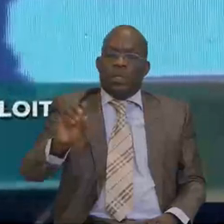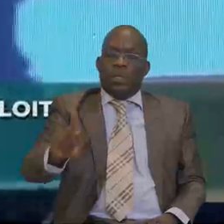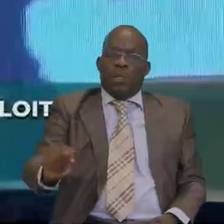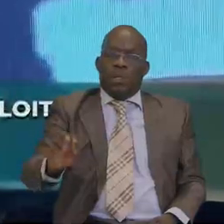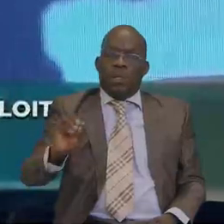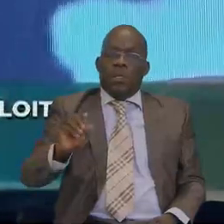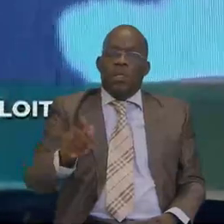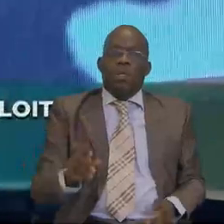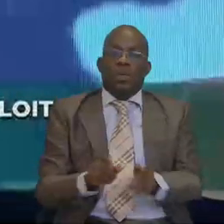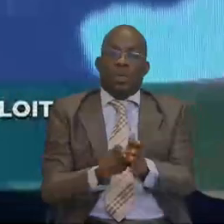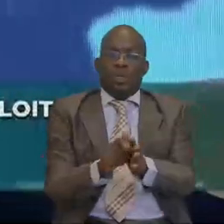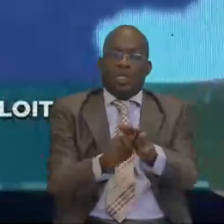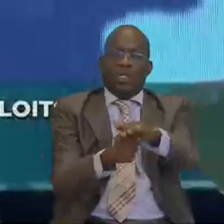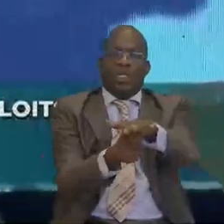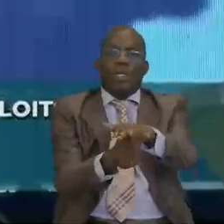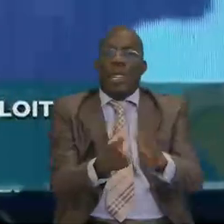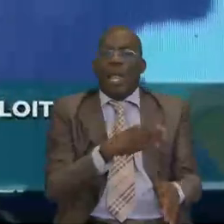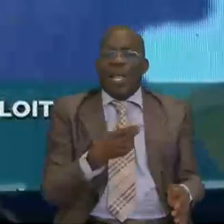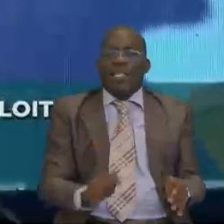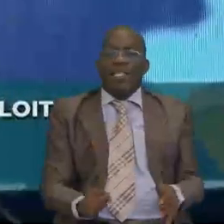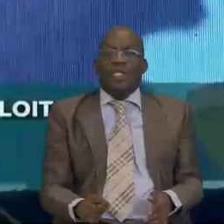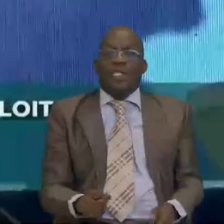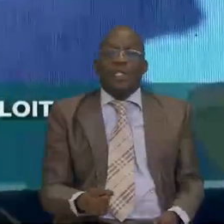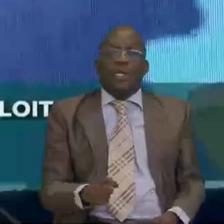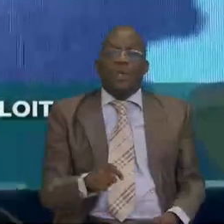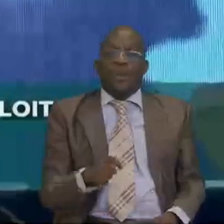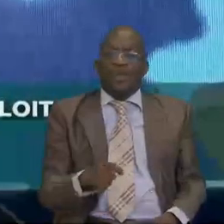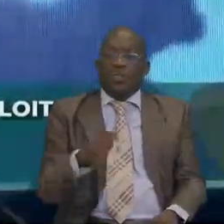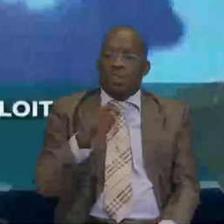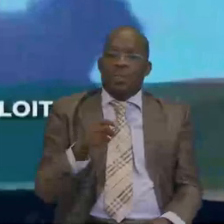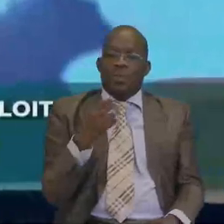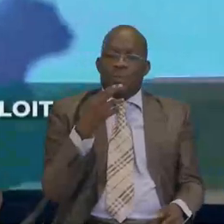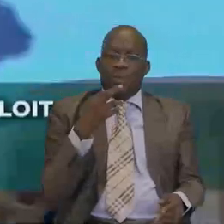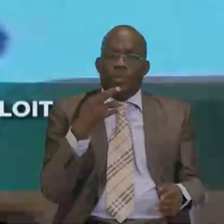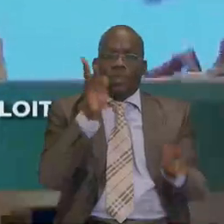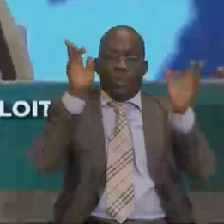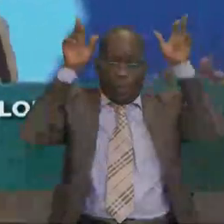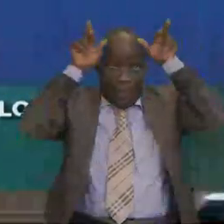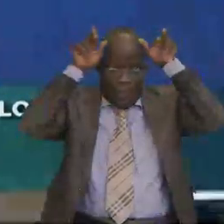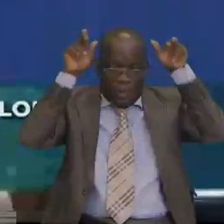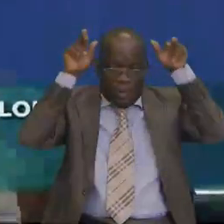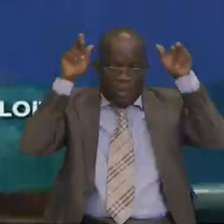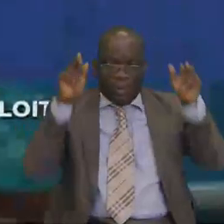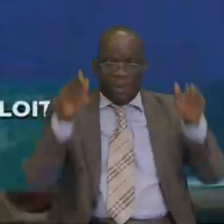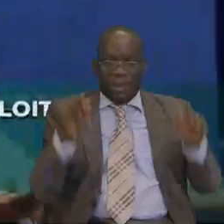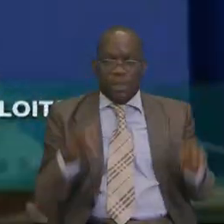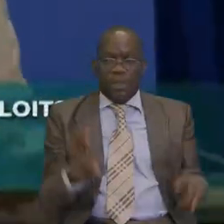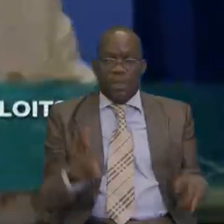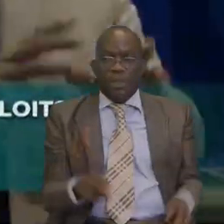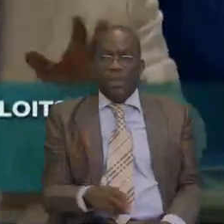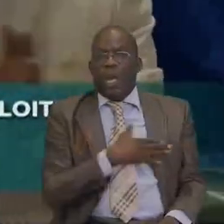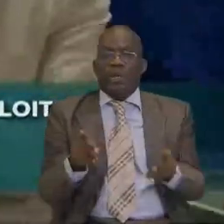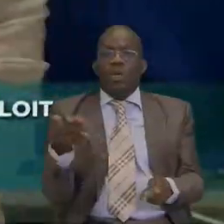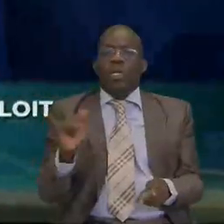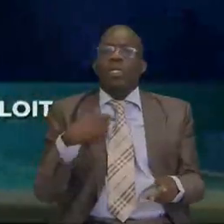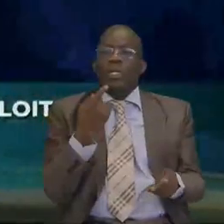L'histoire parfois entre la tortue et le lapin. Et parfois,